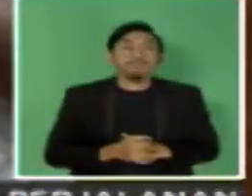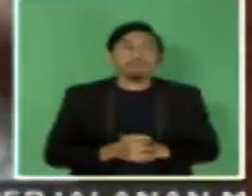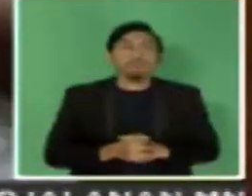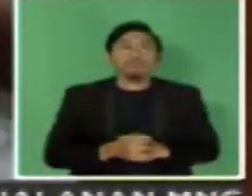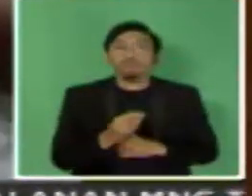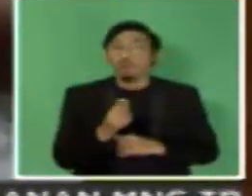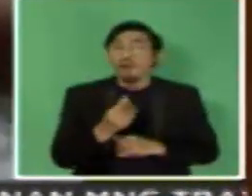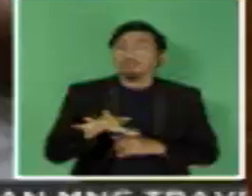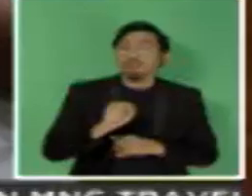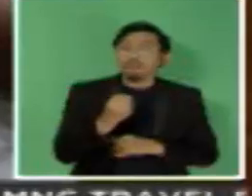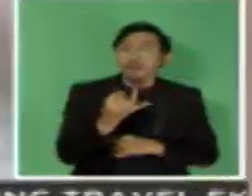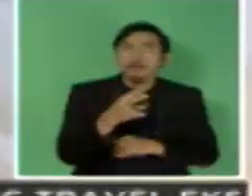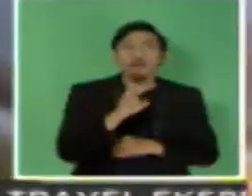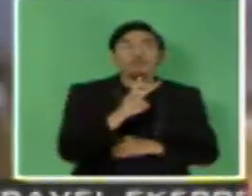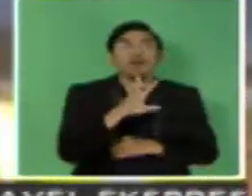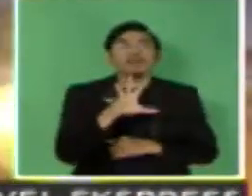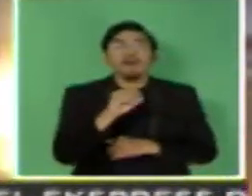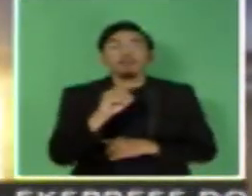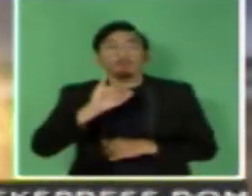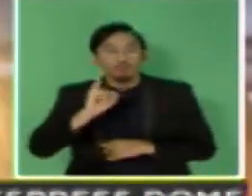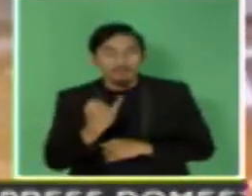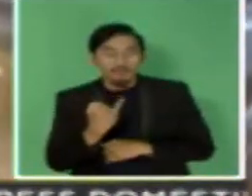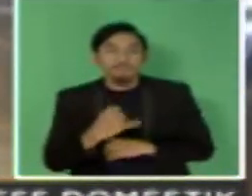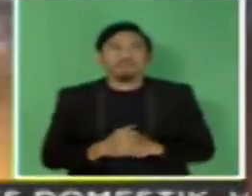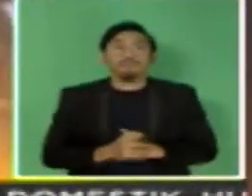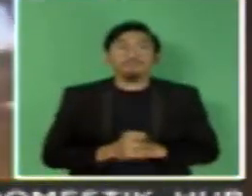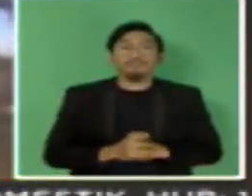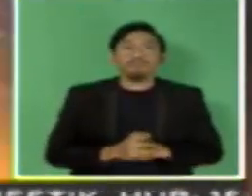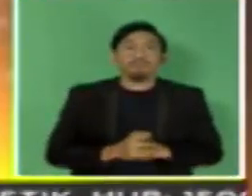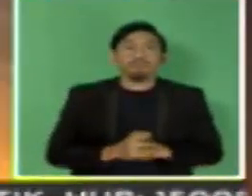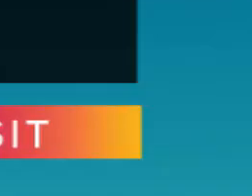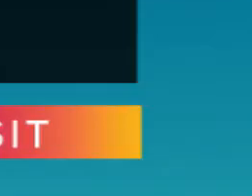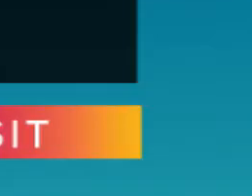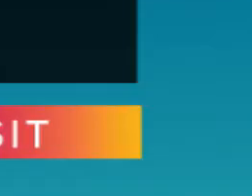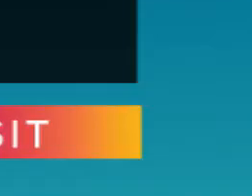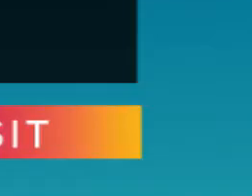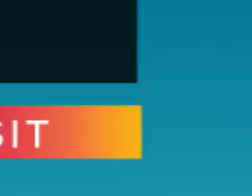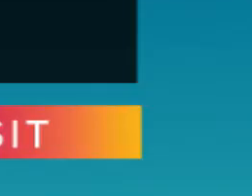rupiah. Dari Bandar Lampung, Andres Afandi, iNews, melaporkan.